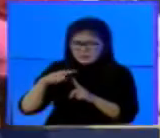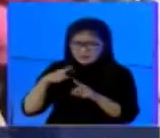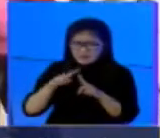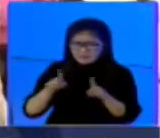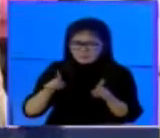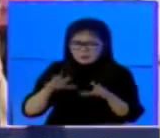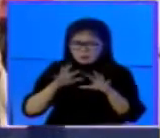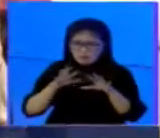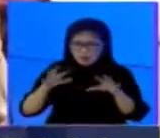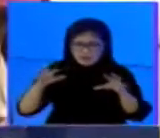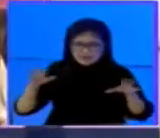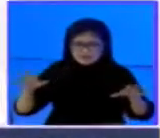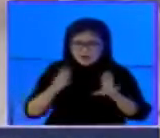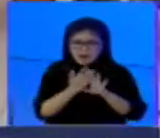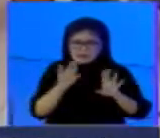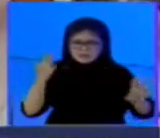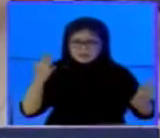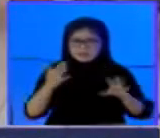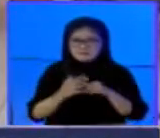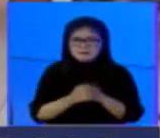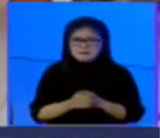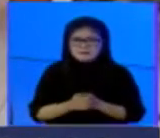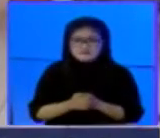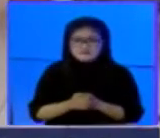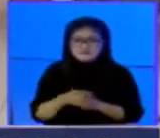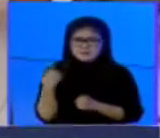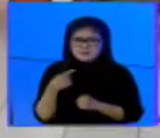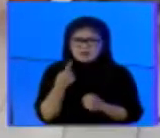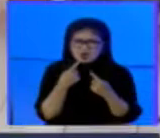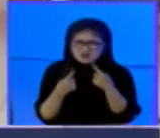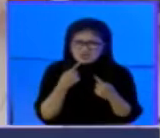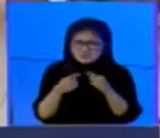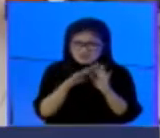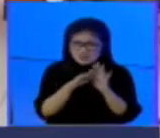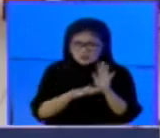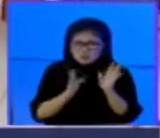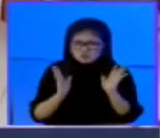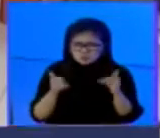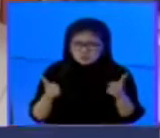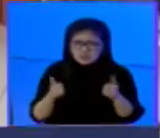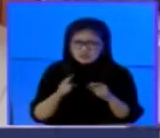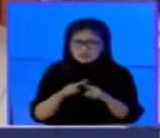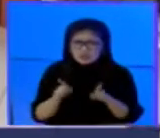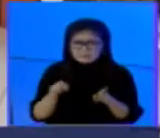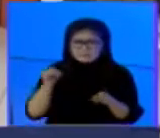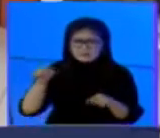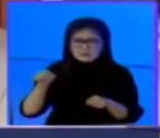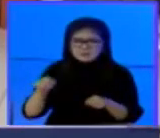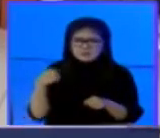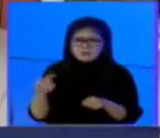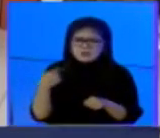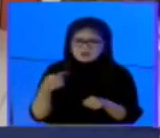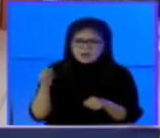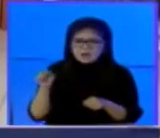terjadi antrian. Kita juga sudah koordinasi jadwal. Kalau seperti ini kan di luar kemampuan kita, sebetulnya